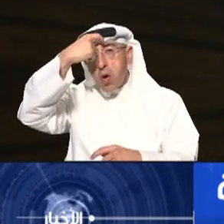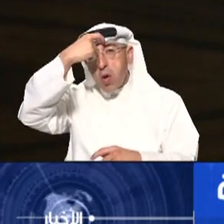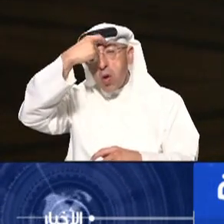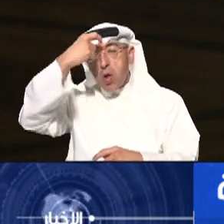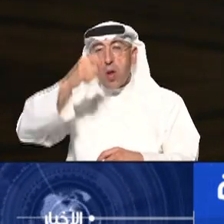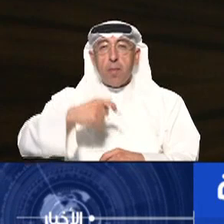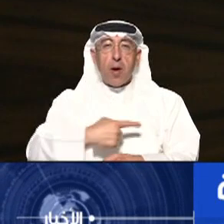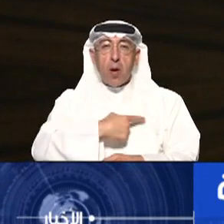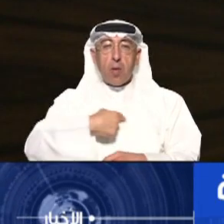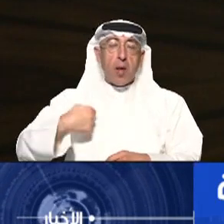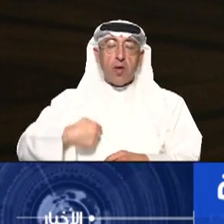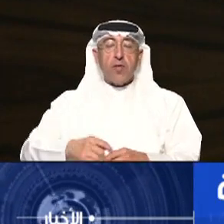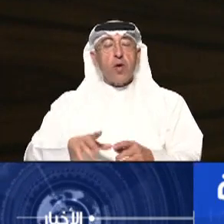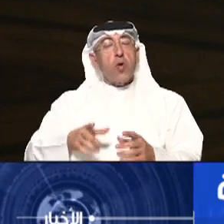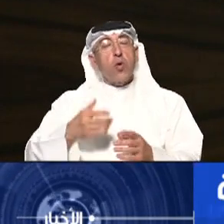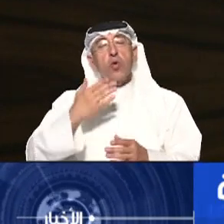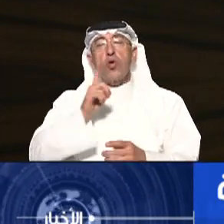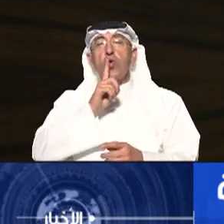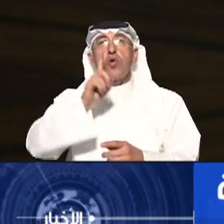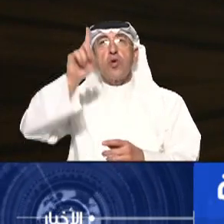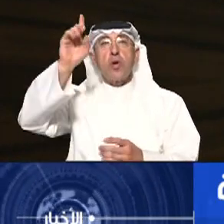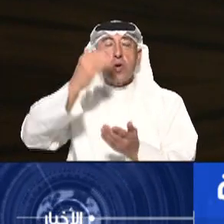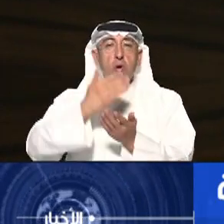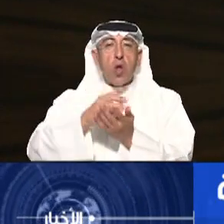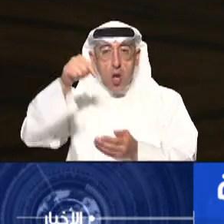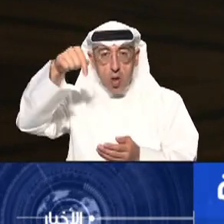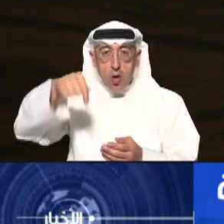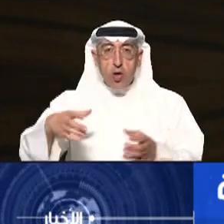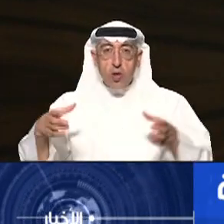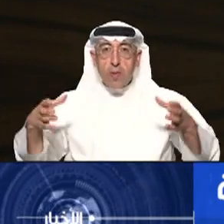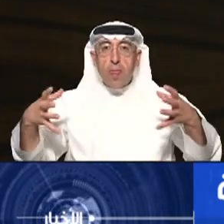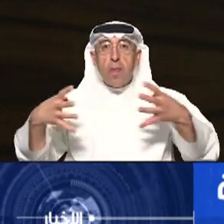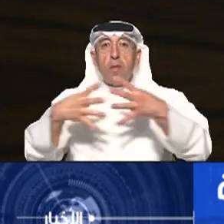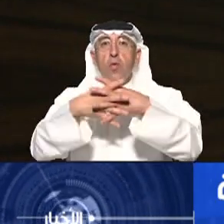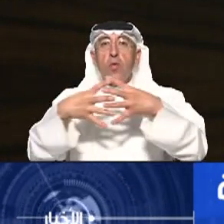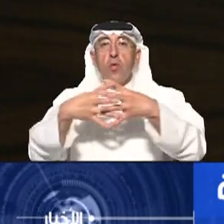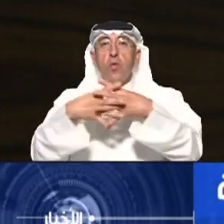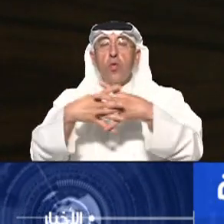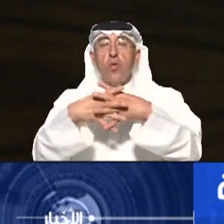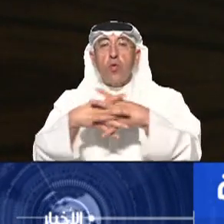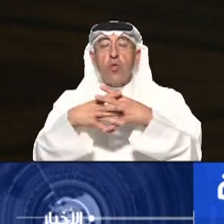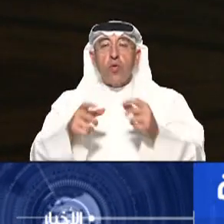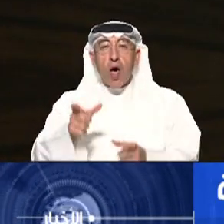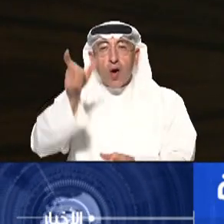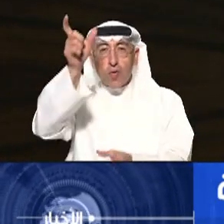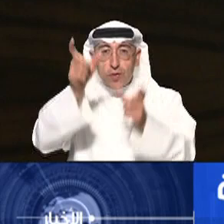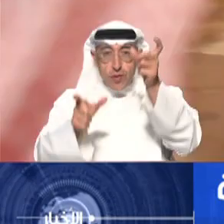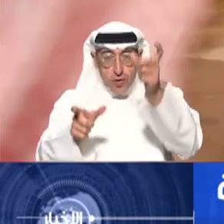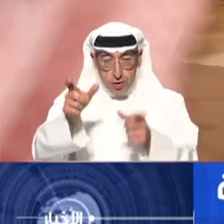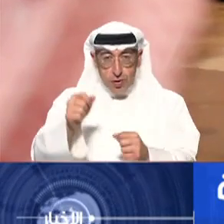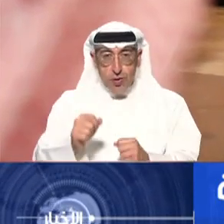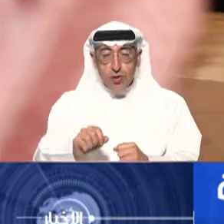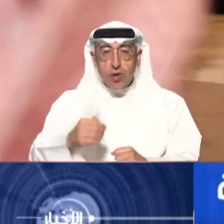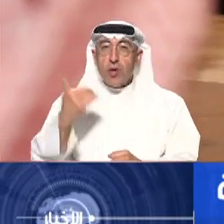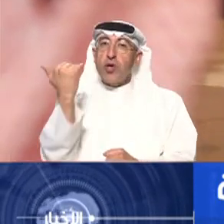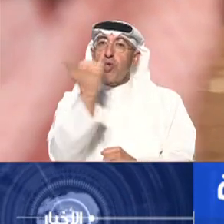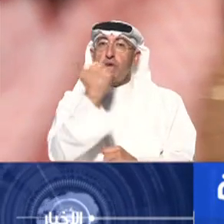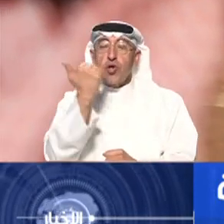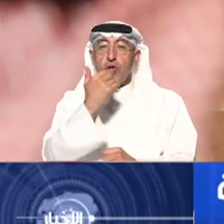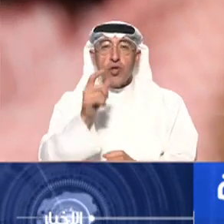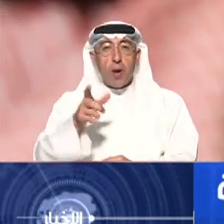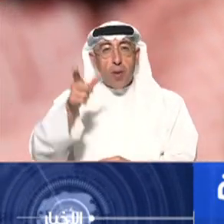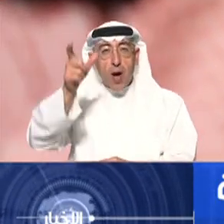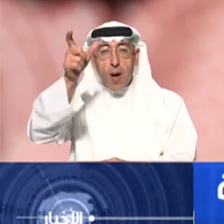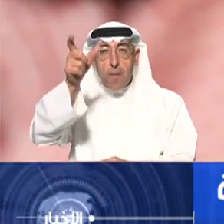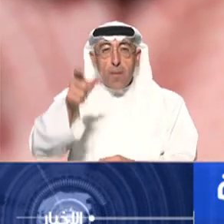اللحمة الوطنية اللي أسميها أنا حقيقة هي مثال مشرف للكويت وأهل الكويت. تعاون كبير من قبل